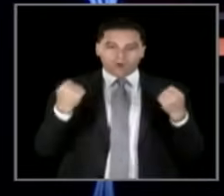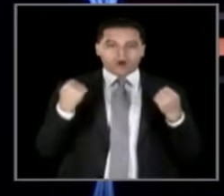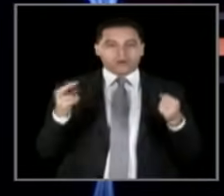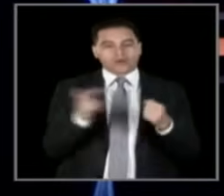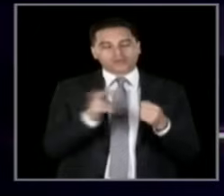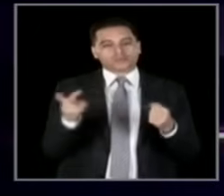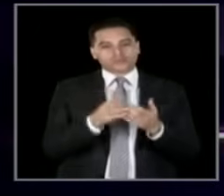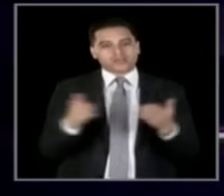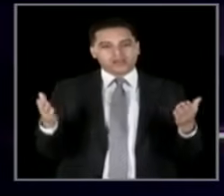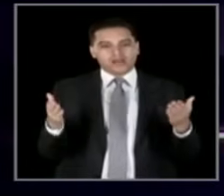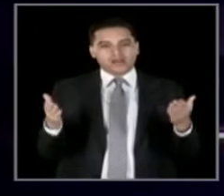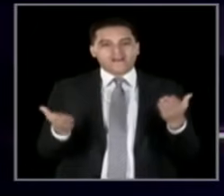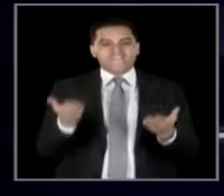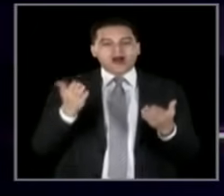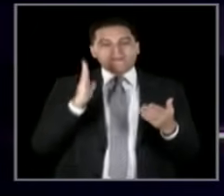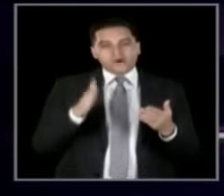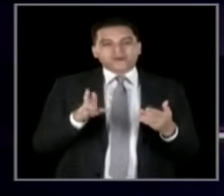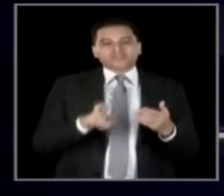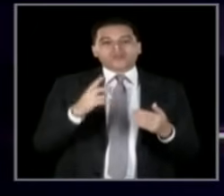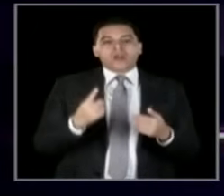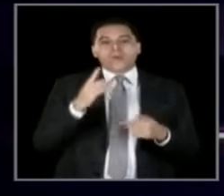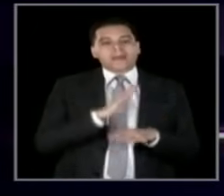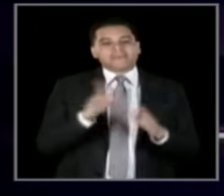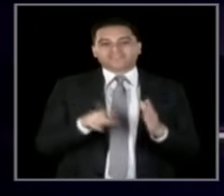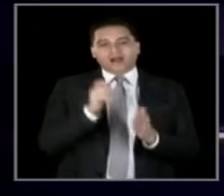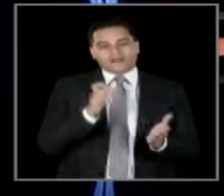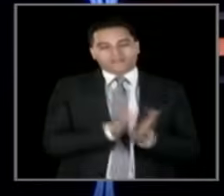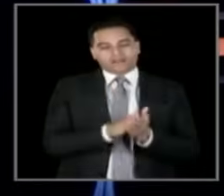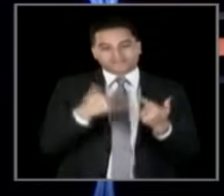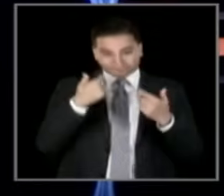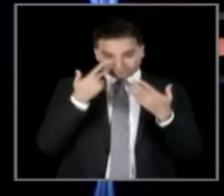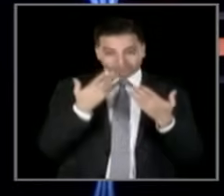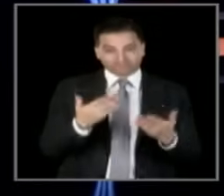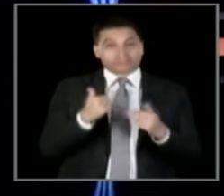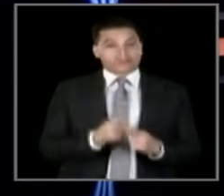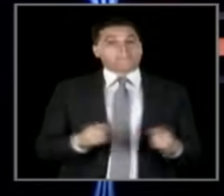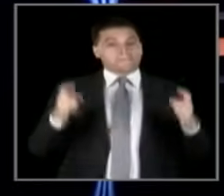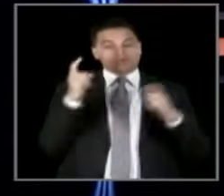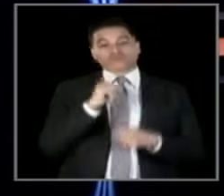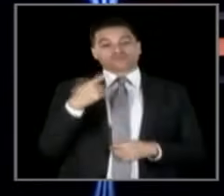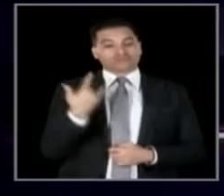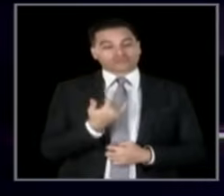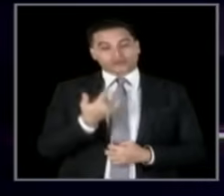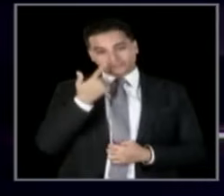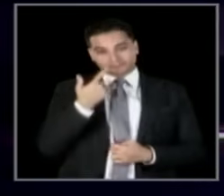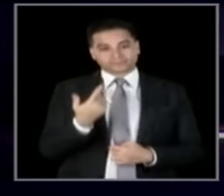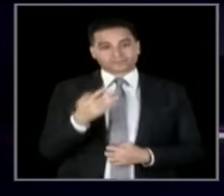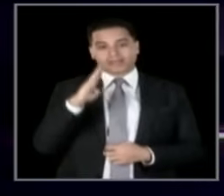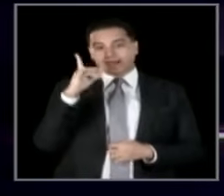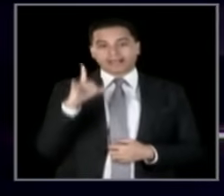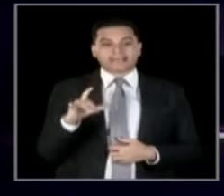بينكو، فرق ممكن يكون سؤال واحد في عجلة الحظ. عشان كده ماتش النهاردة مش هيبقى سهل.